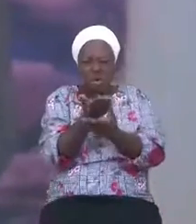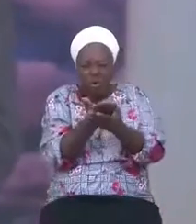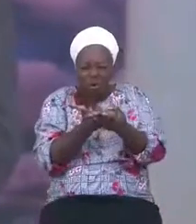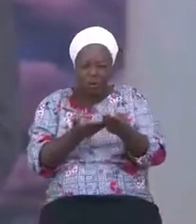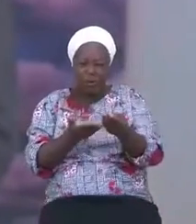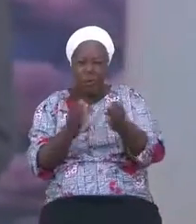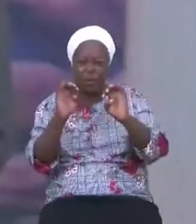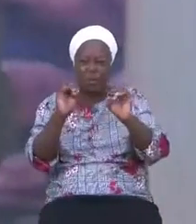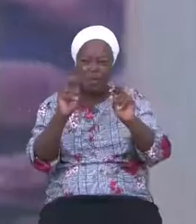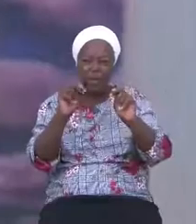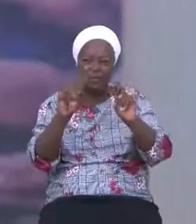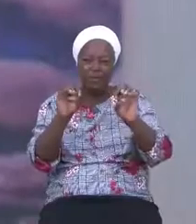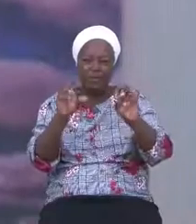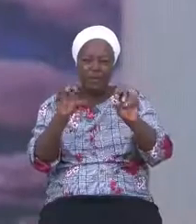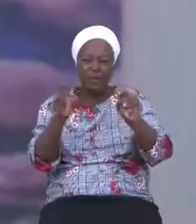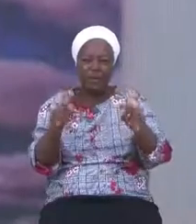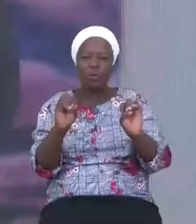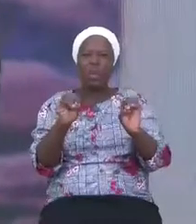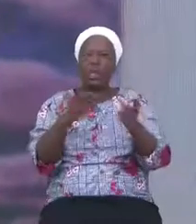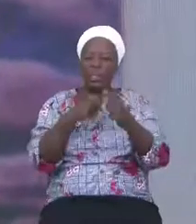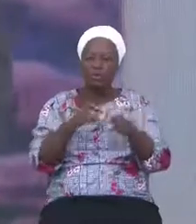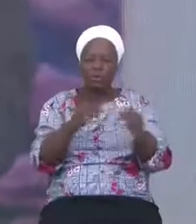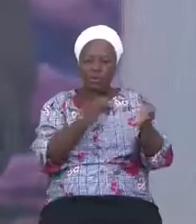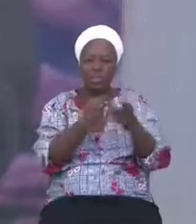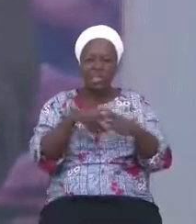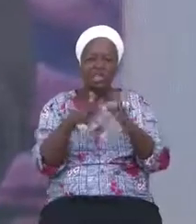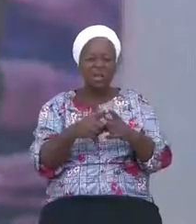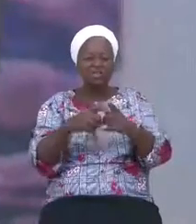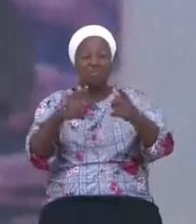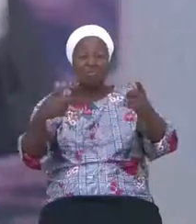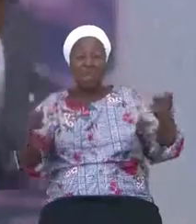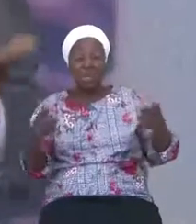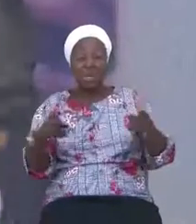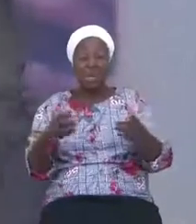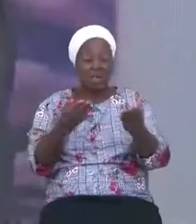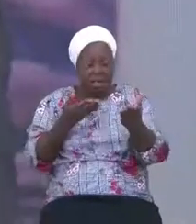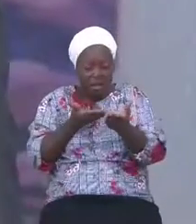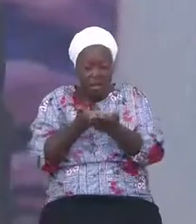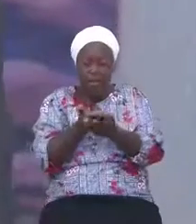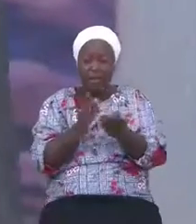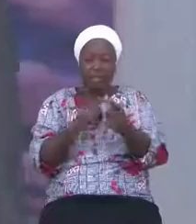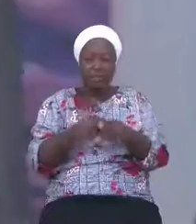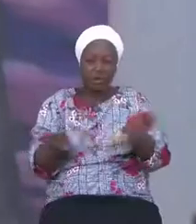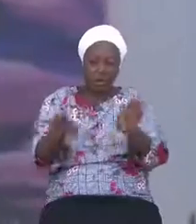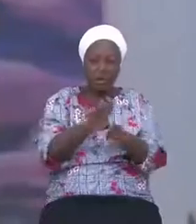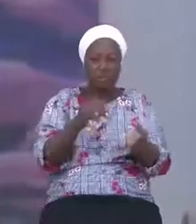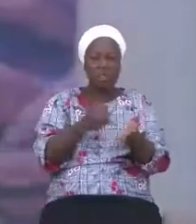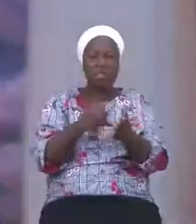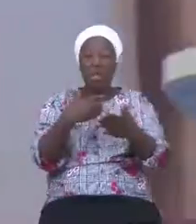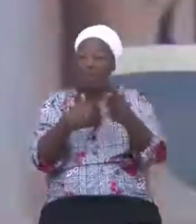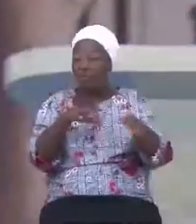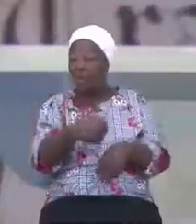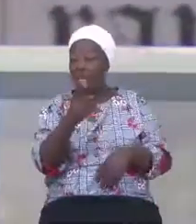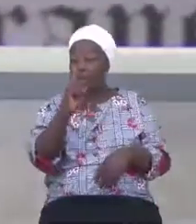Et nous mettons cette enveloppe dans une grande enveloppe, et nous scellons l'enveloppe. Avant que